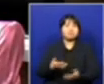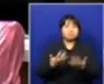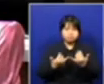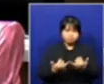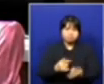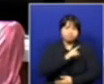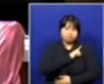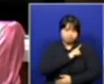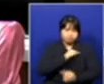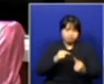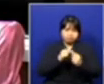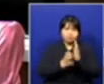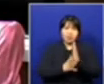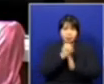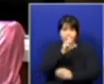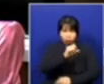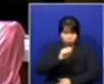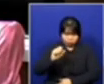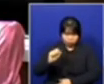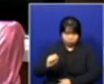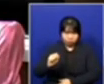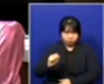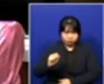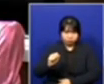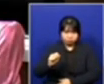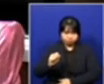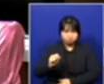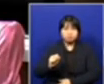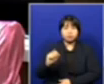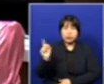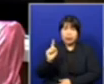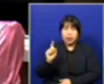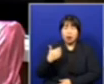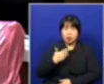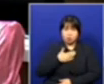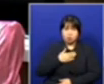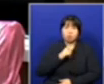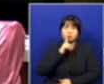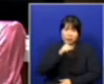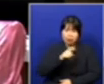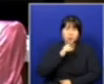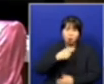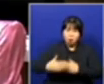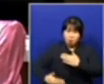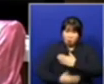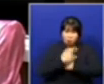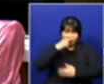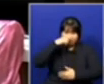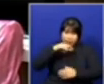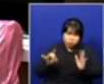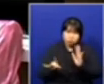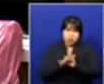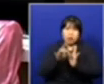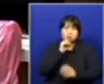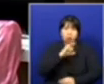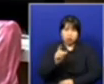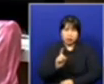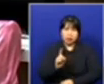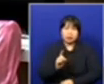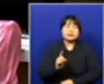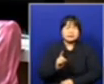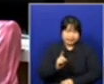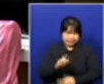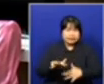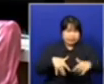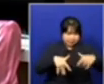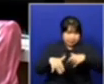ของรัฐสภาท่านประธานที่เคารพครับคำถามที่ผมบอกว่าเป็นฟางเส้นสุดท้ายของประเทศไทยคืออะไรครับพ่อแม่พี่น้องฟัง